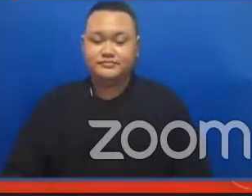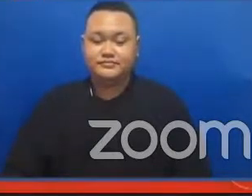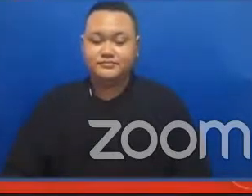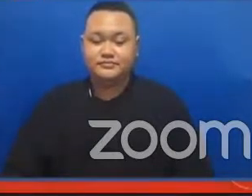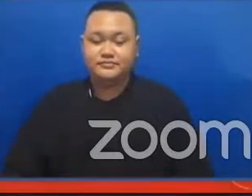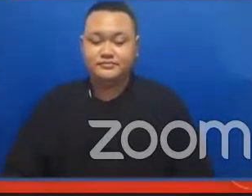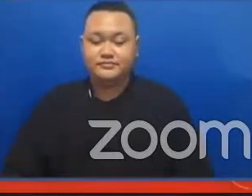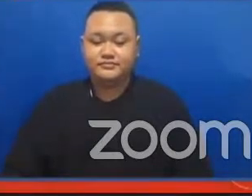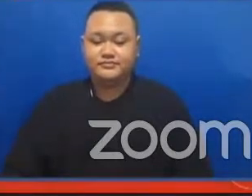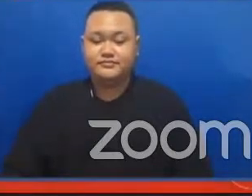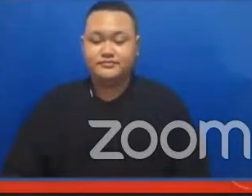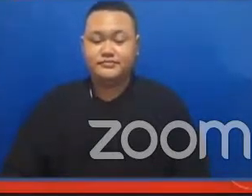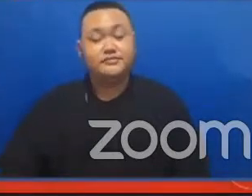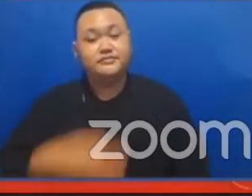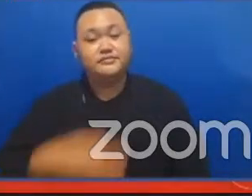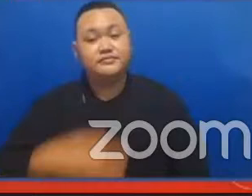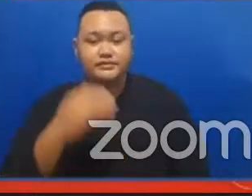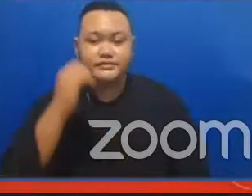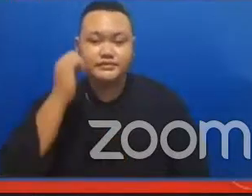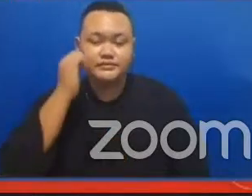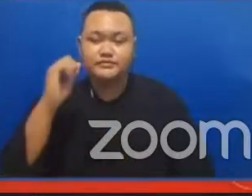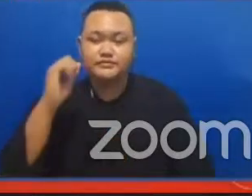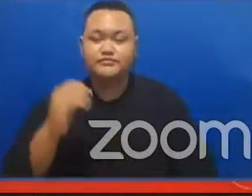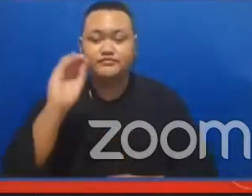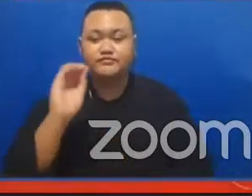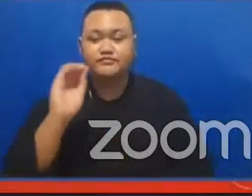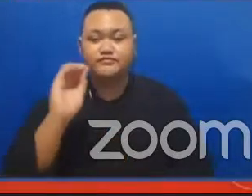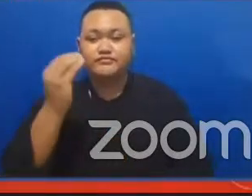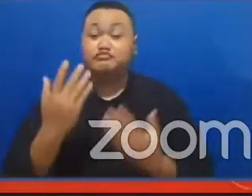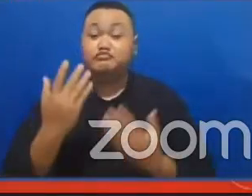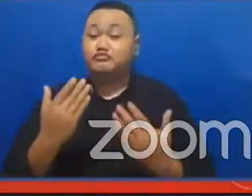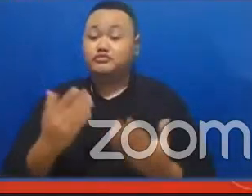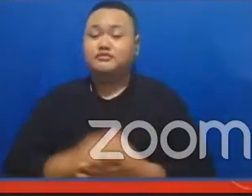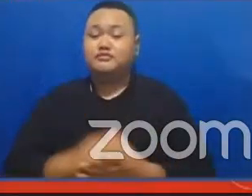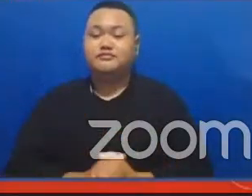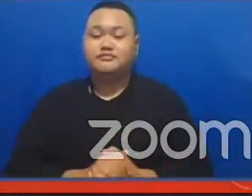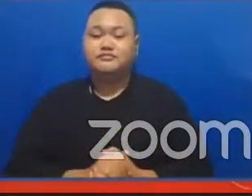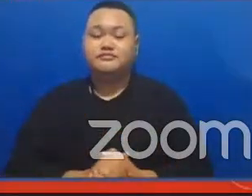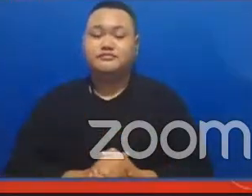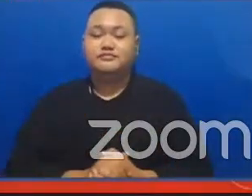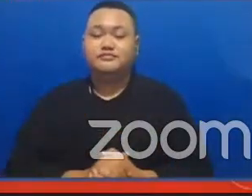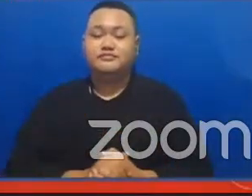Bu Direktur. Semoga kita yang hadir di sini